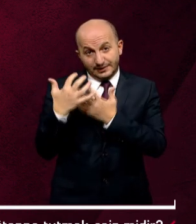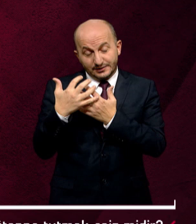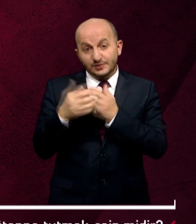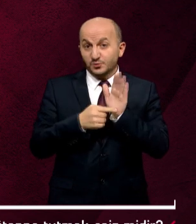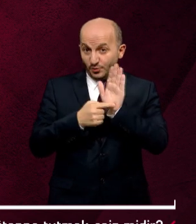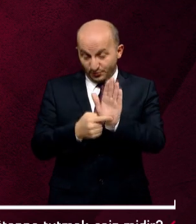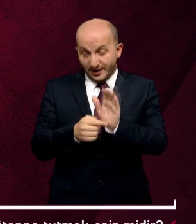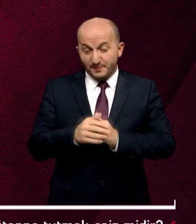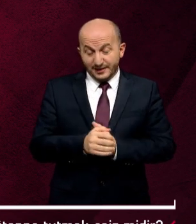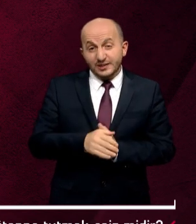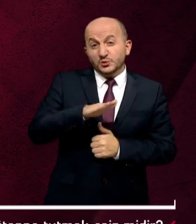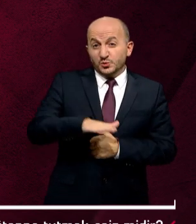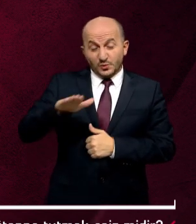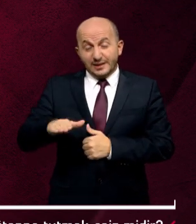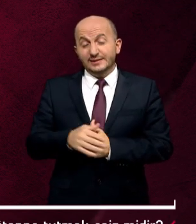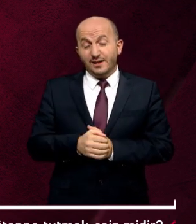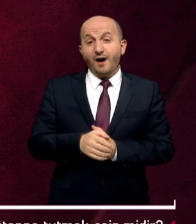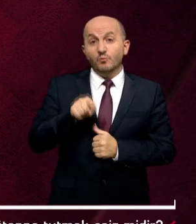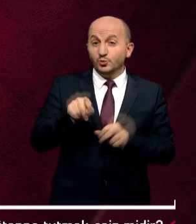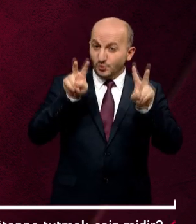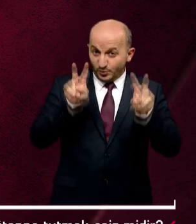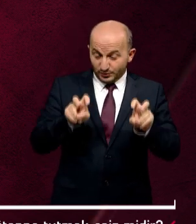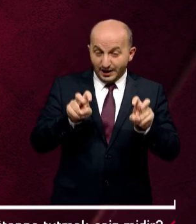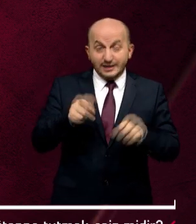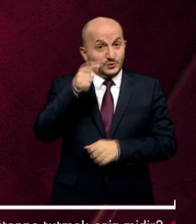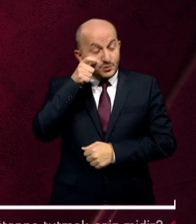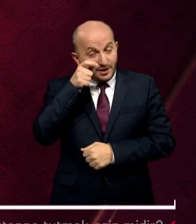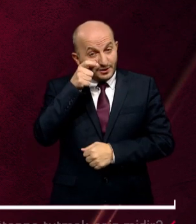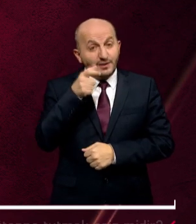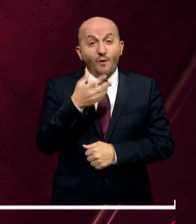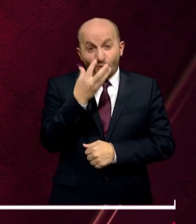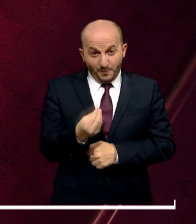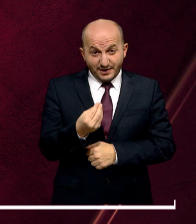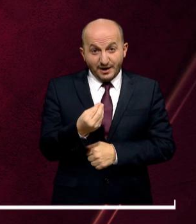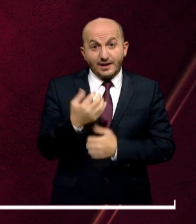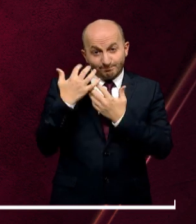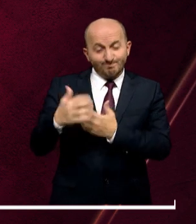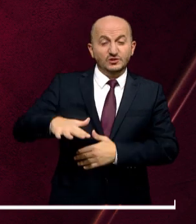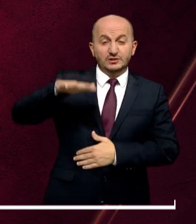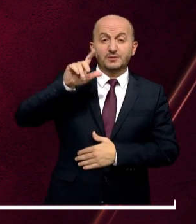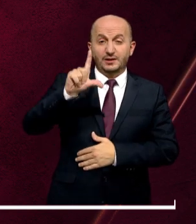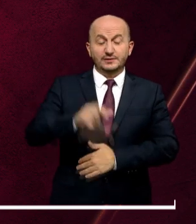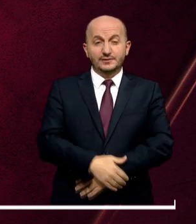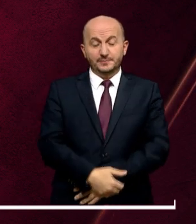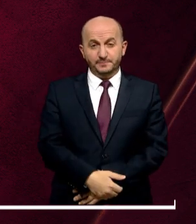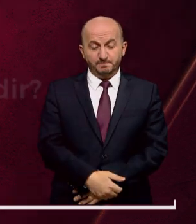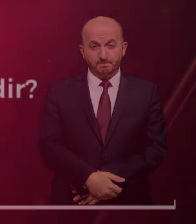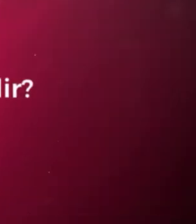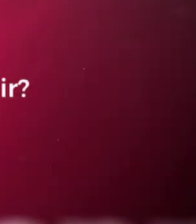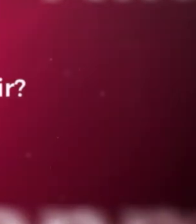alakayı göstermeli, çocuklarını da bu konuda duyarlı bir şekilde yetiştirmelidir.